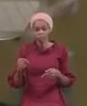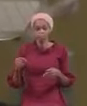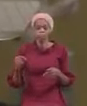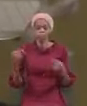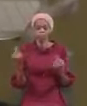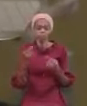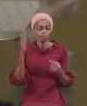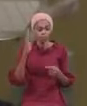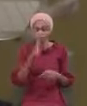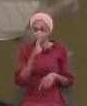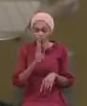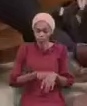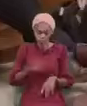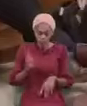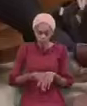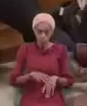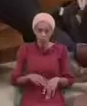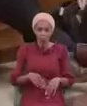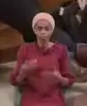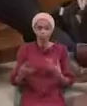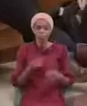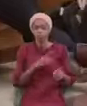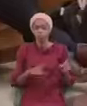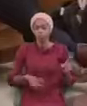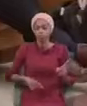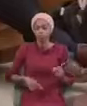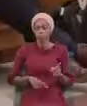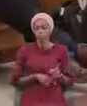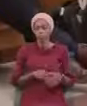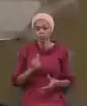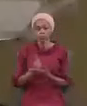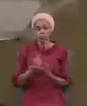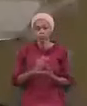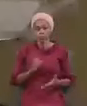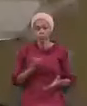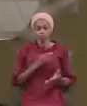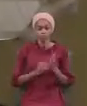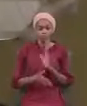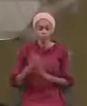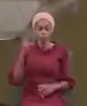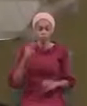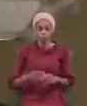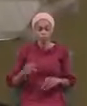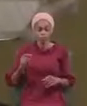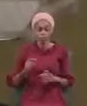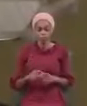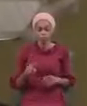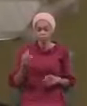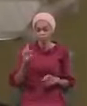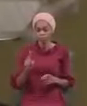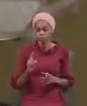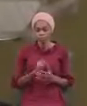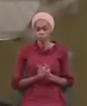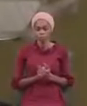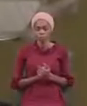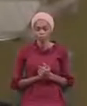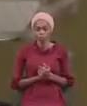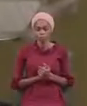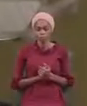être VTI mise en garde ce va nous aider au nom de Jésus verons point numéro 1 voyons la